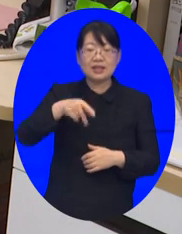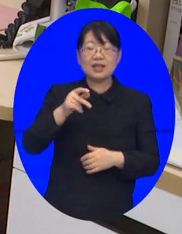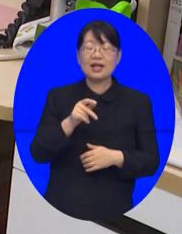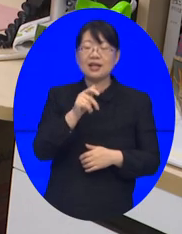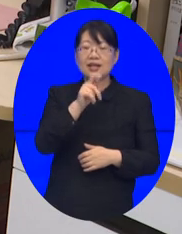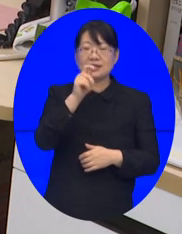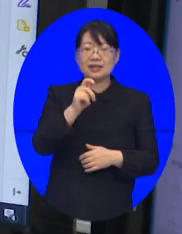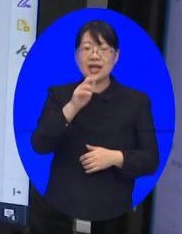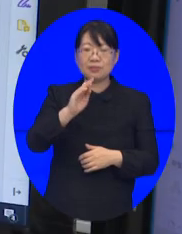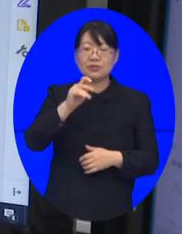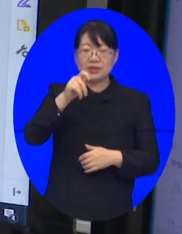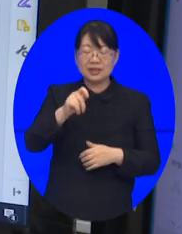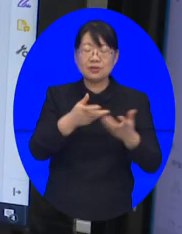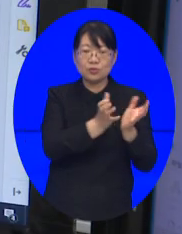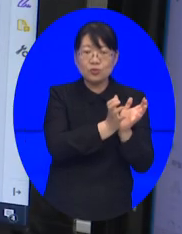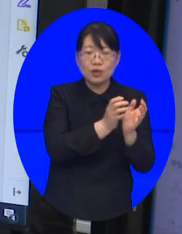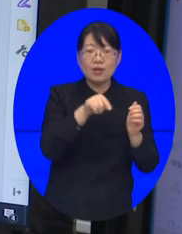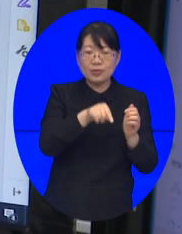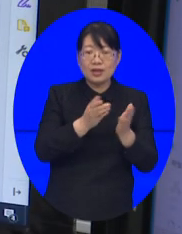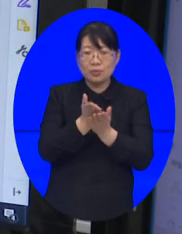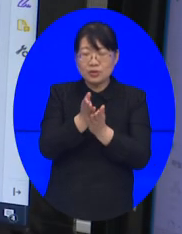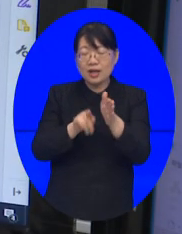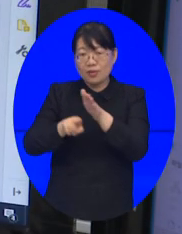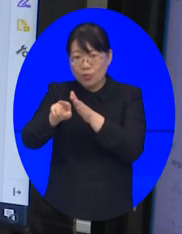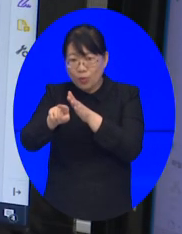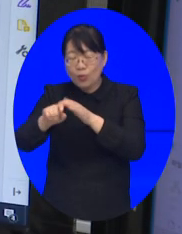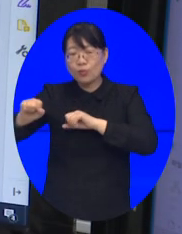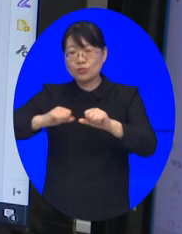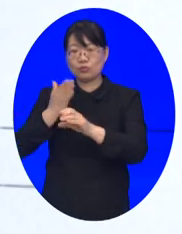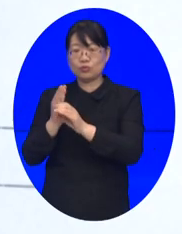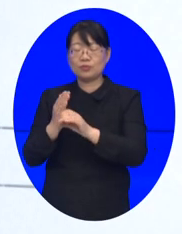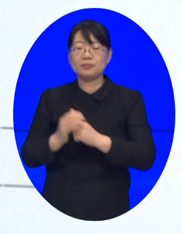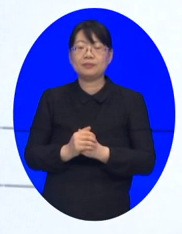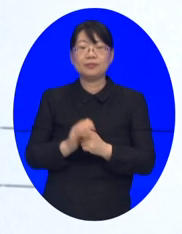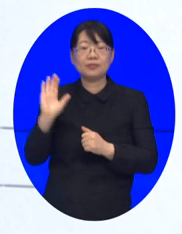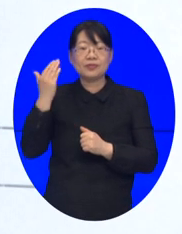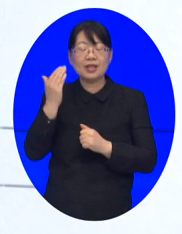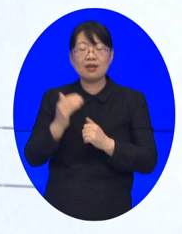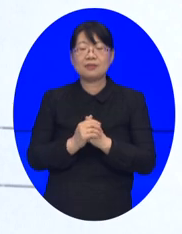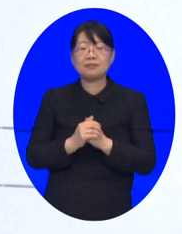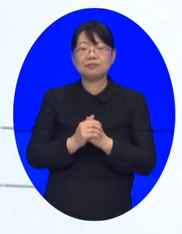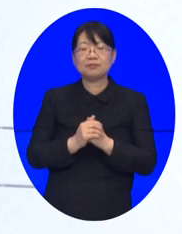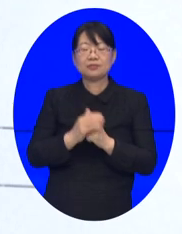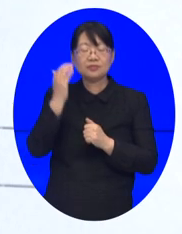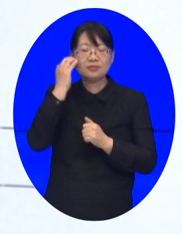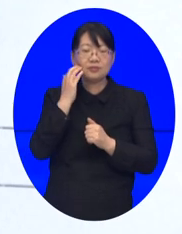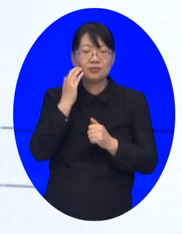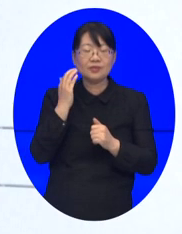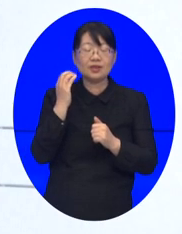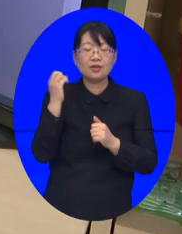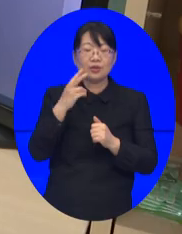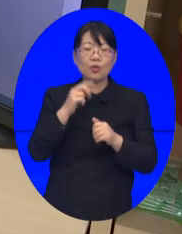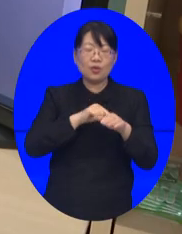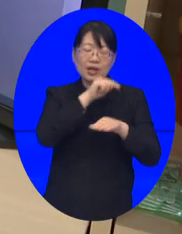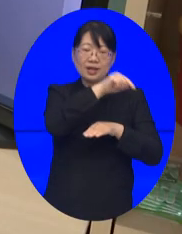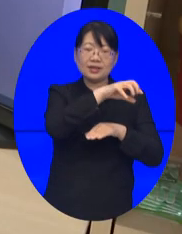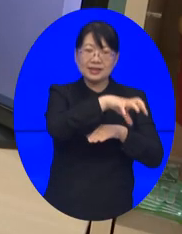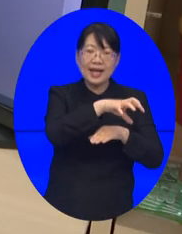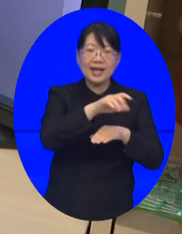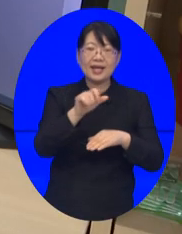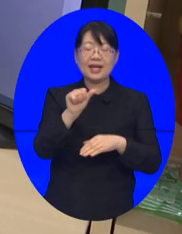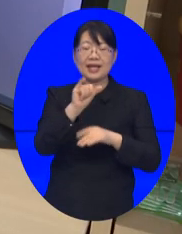빅데이터 산업과 설치 등이 분야에서 아주 선도적으로 움직이고 있습니다. 최근엔 내노라 하는 국내외